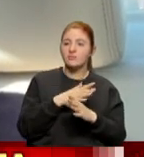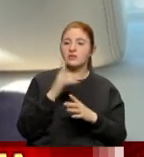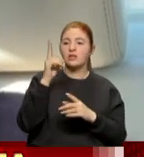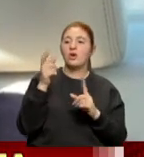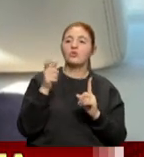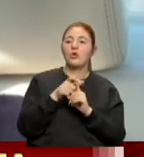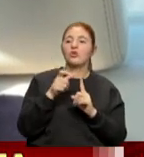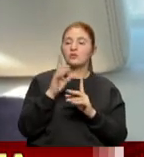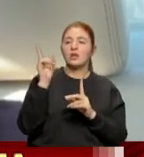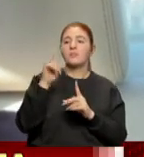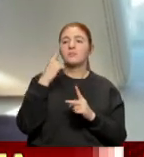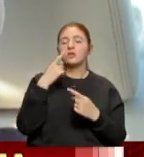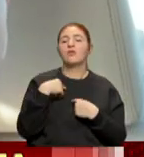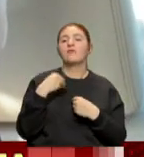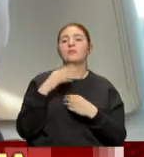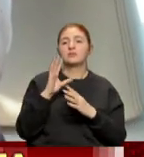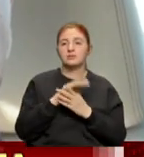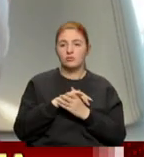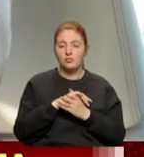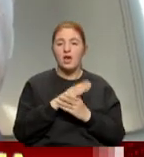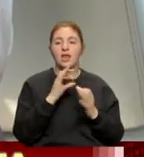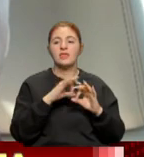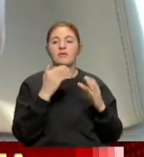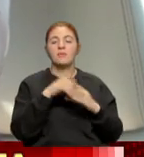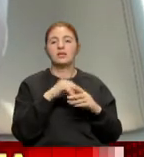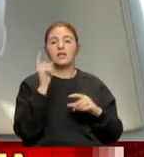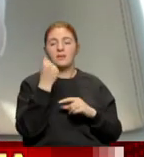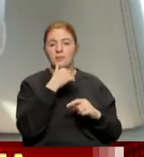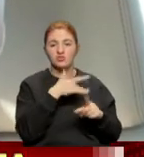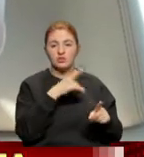korumasın, Allah bir daha göstermesin diyorum. Amin. Deva Partisi lideri Ali Babacan Çalar saatteydi.